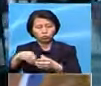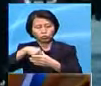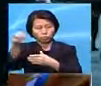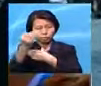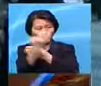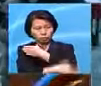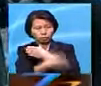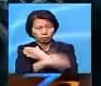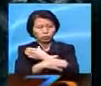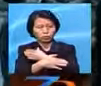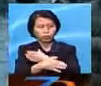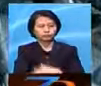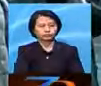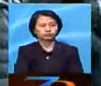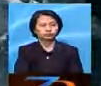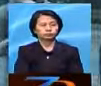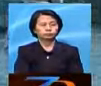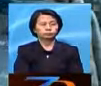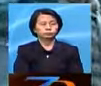itu